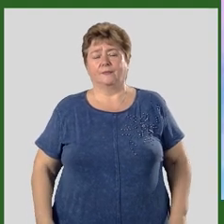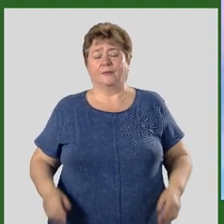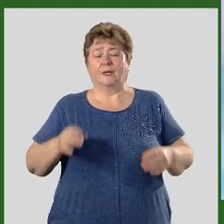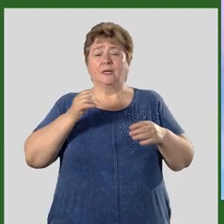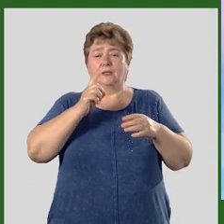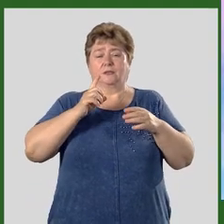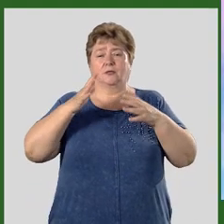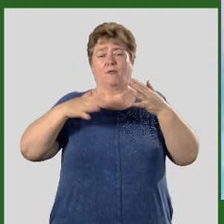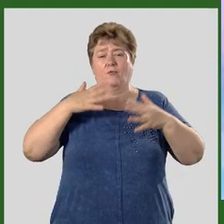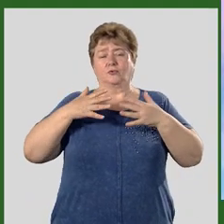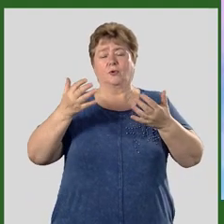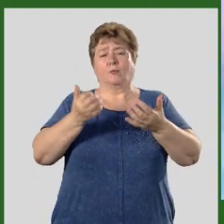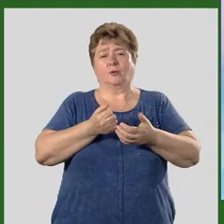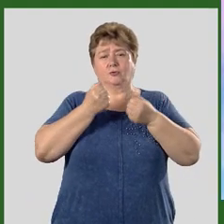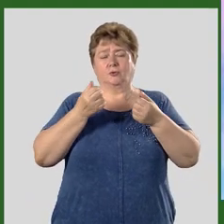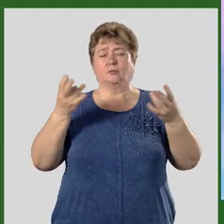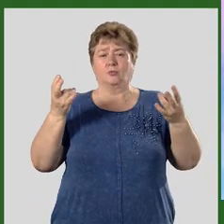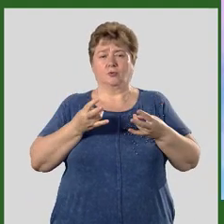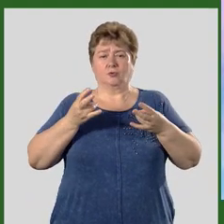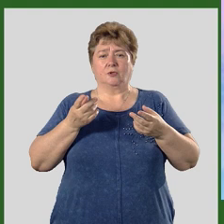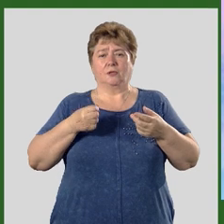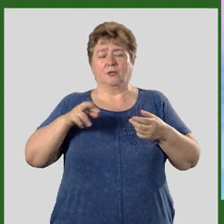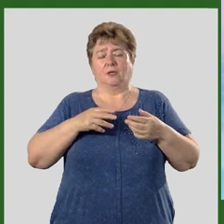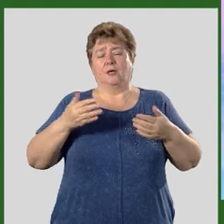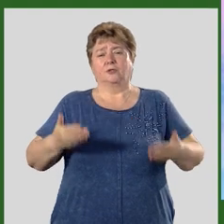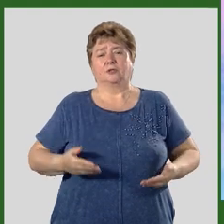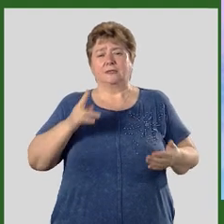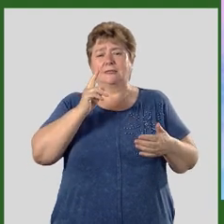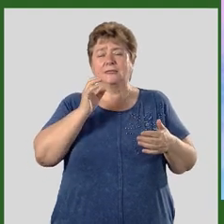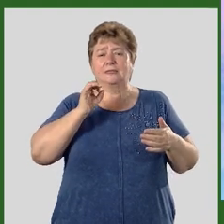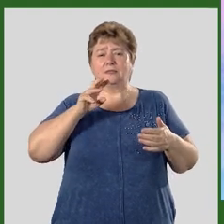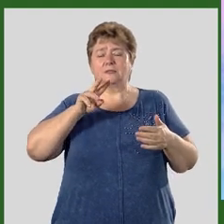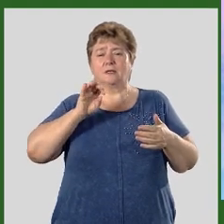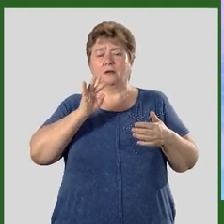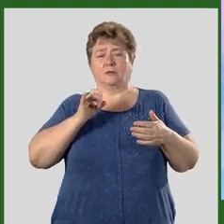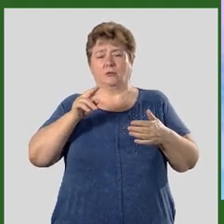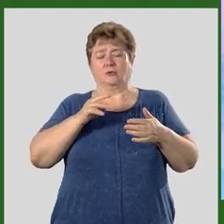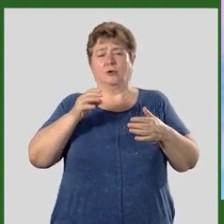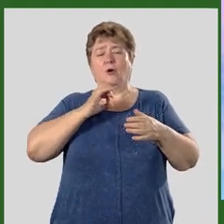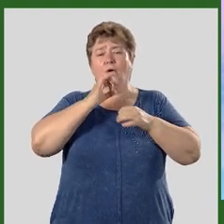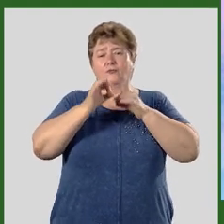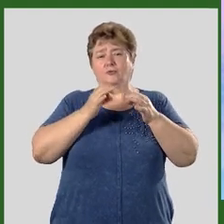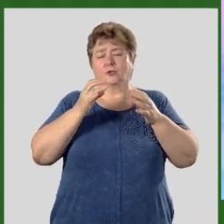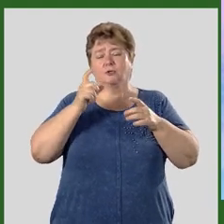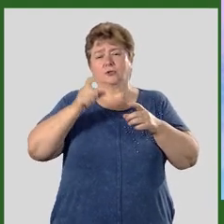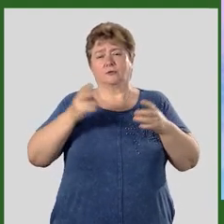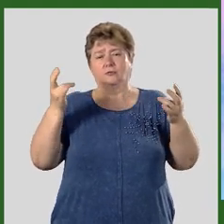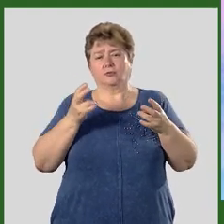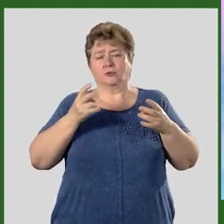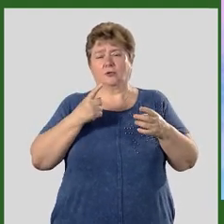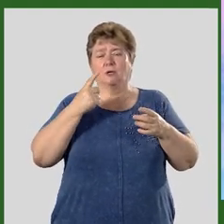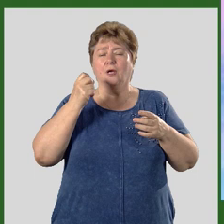Из воздуха мы получаем необходимый для жизни кислород. В сутки человеку нужно